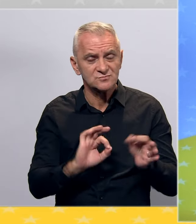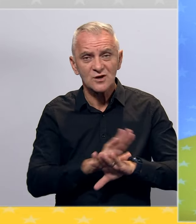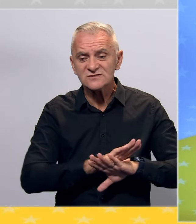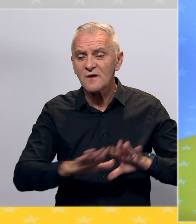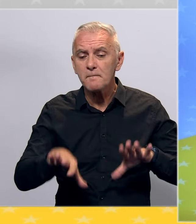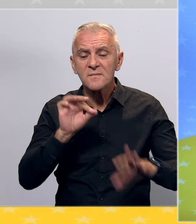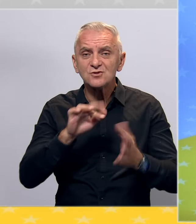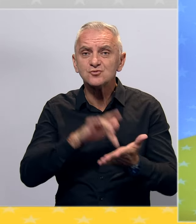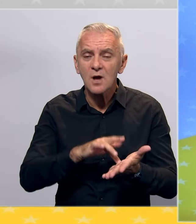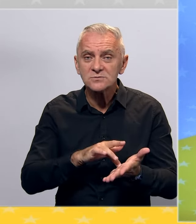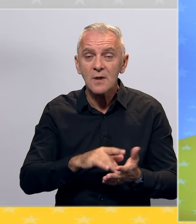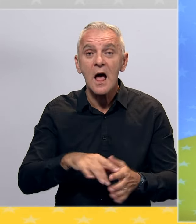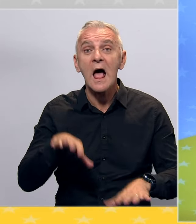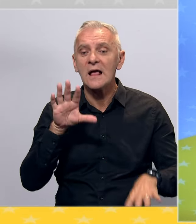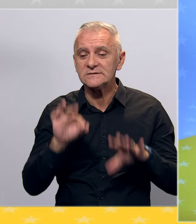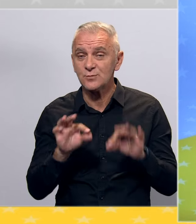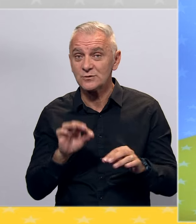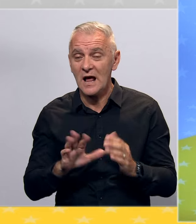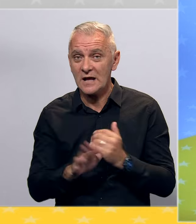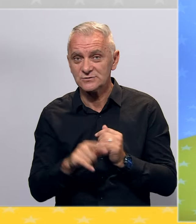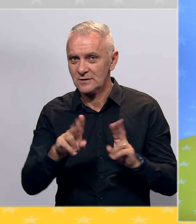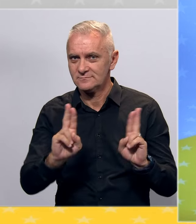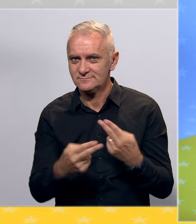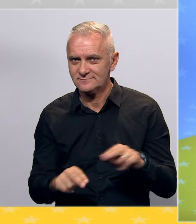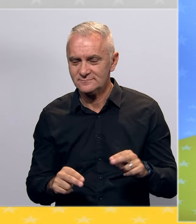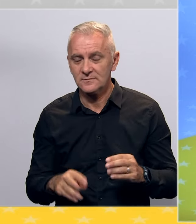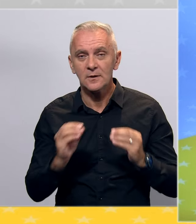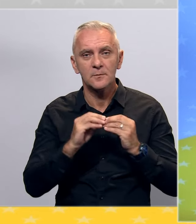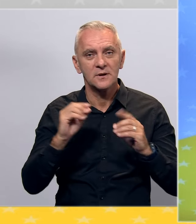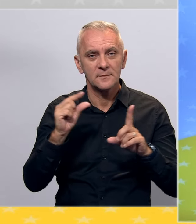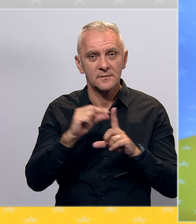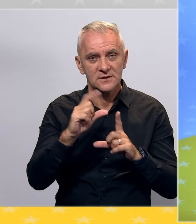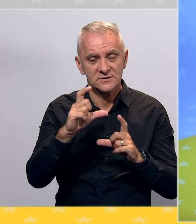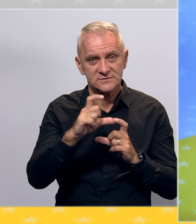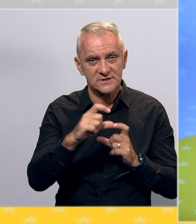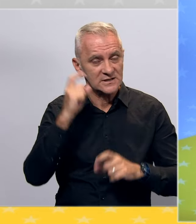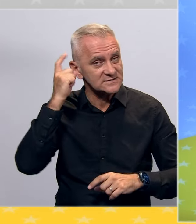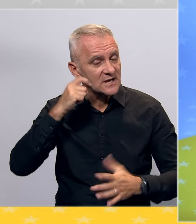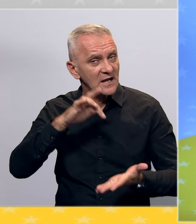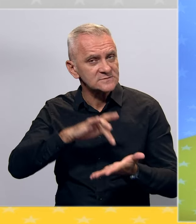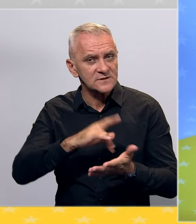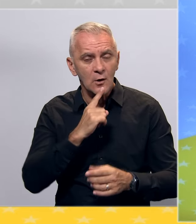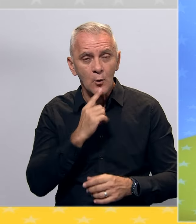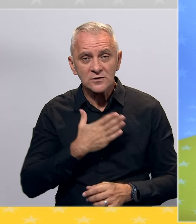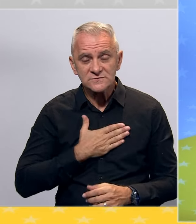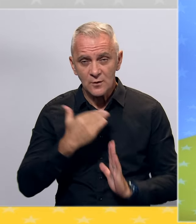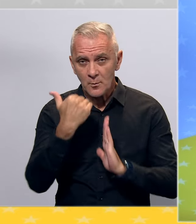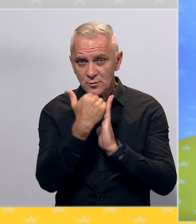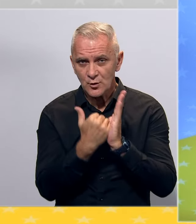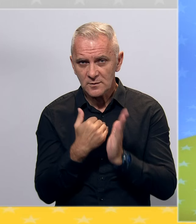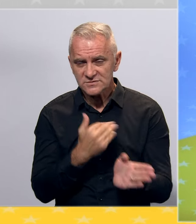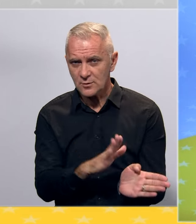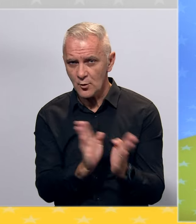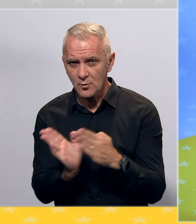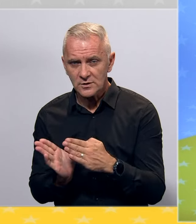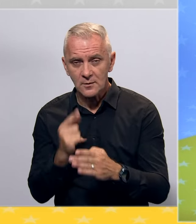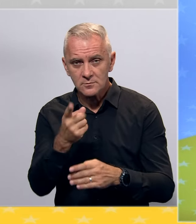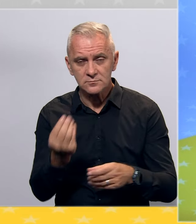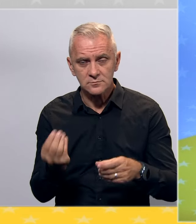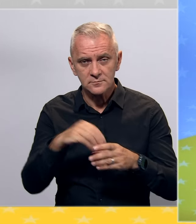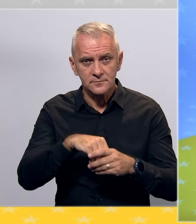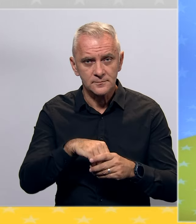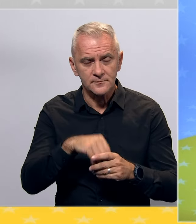mjestima, a izborna krađa onemogućena. BPS Sefer Halilović je stranka centra koja u svojim programskim opredjeljenjima u vrh